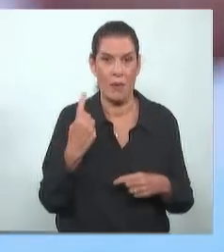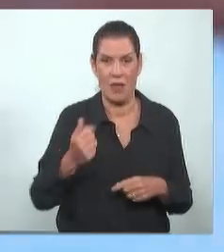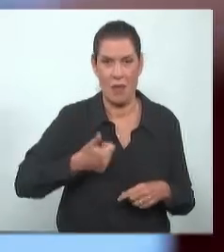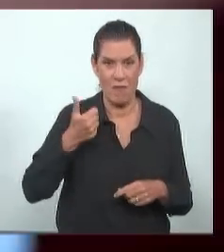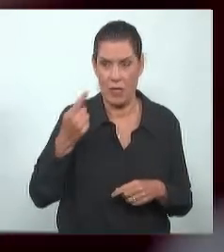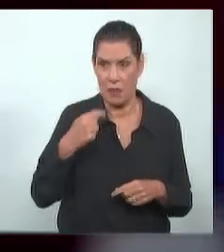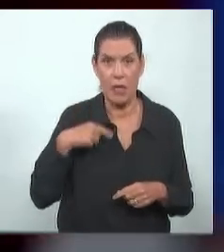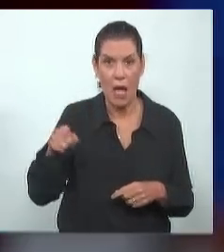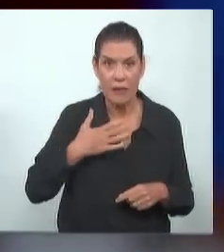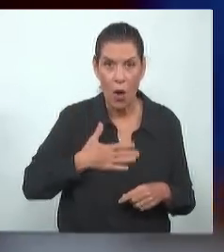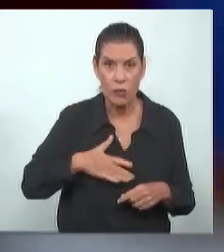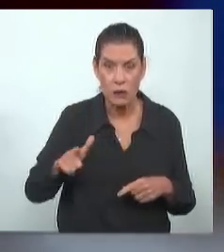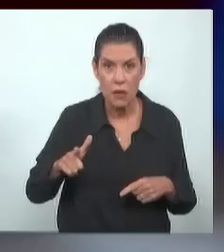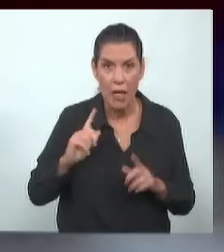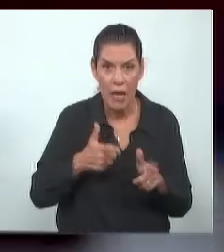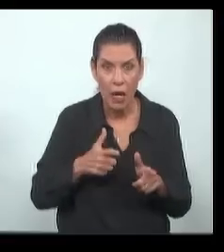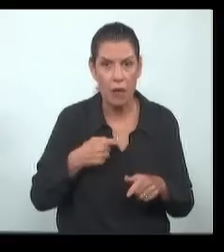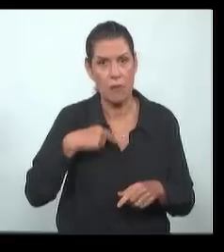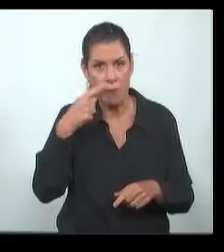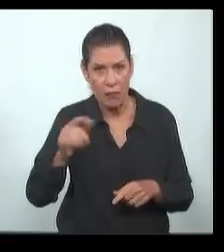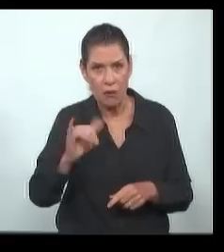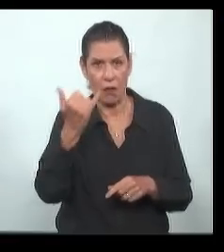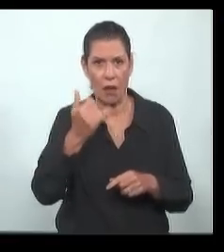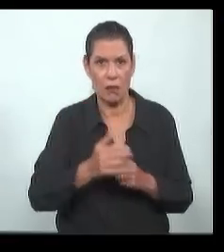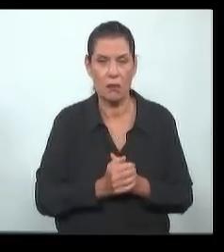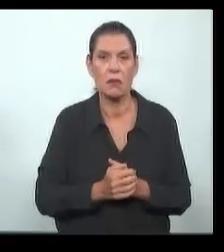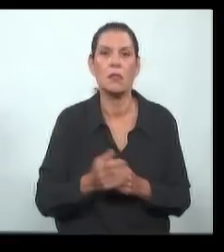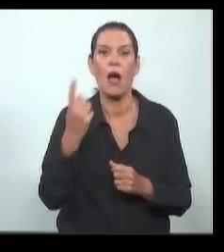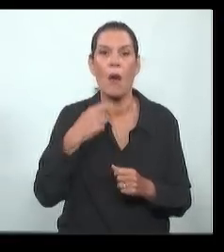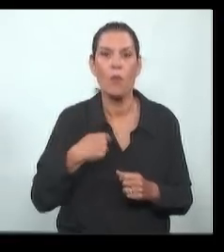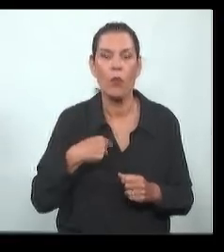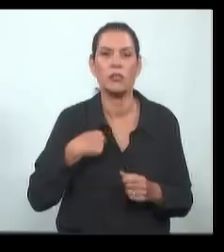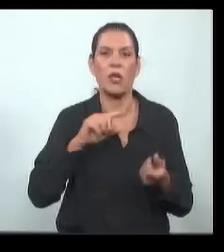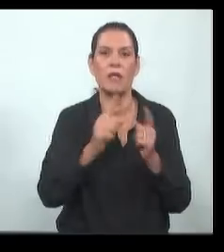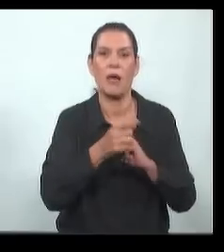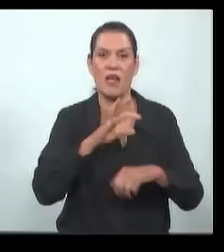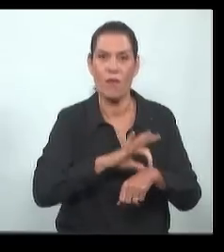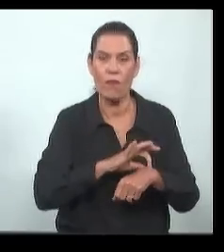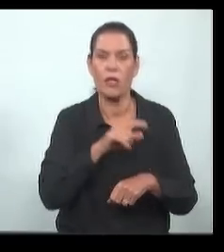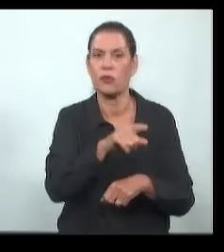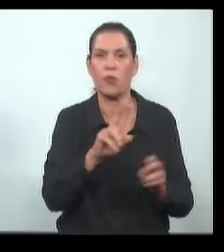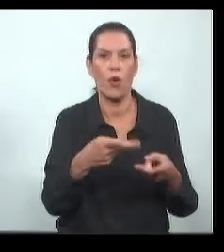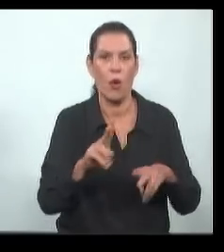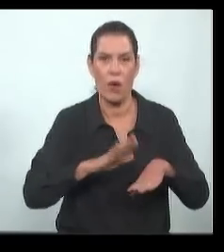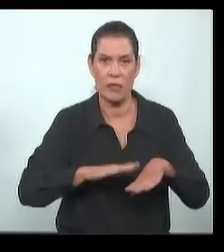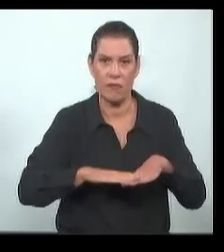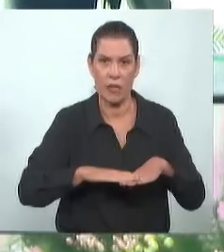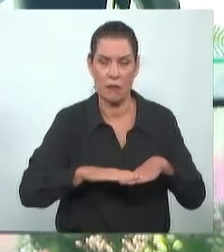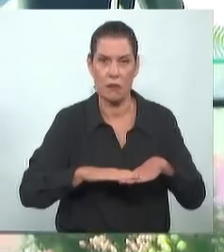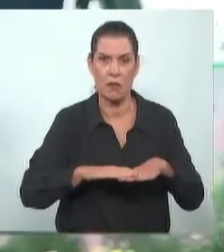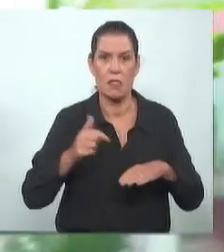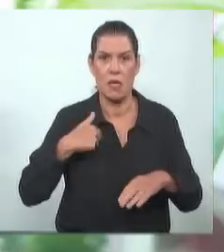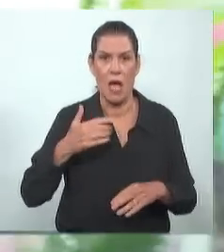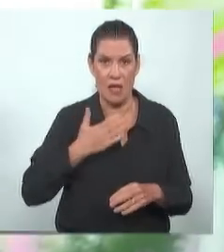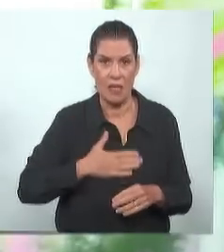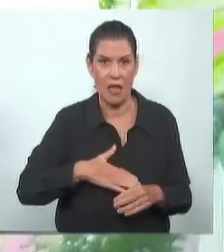כן. אמרו לי שהרופא שאני מחליף, הוא לא יכול לתפקד, אז רציתי לקבל חפיפה